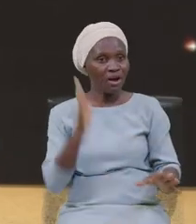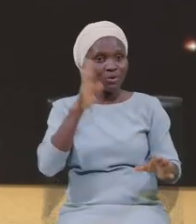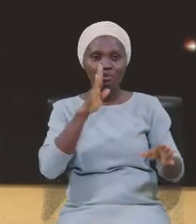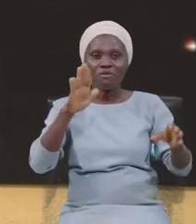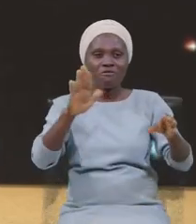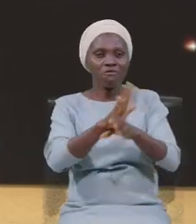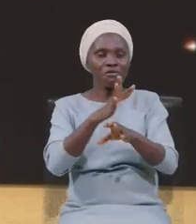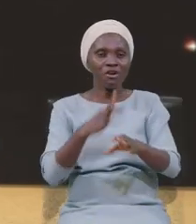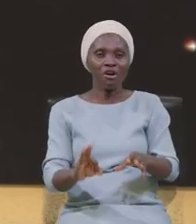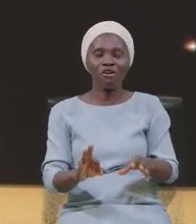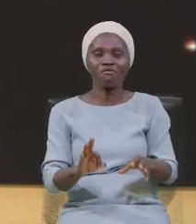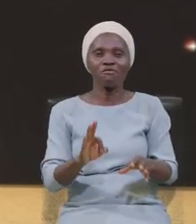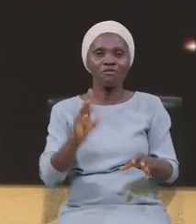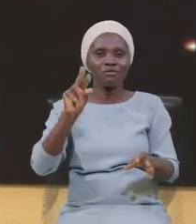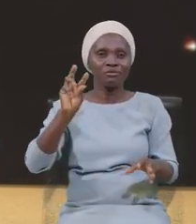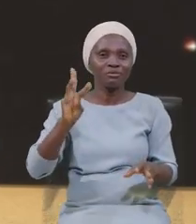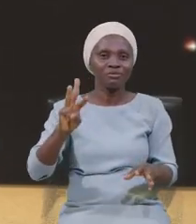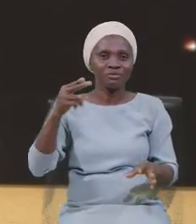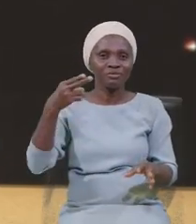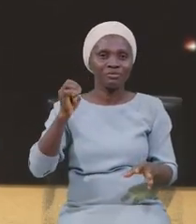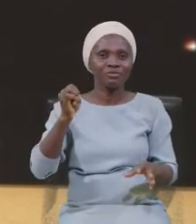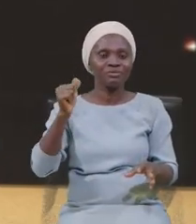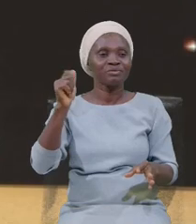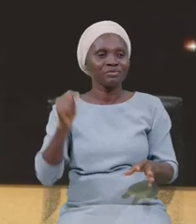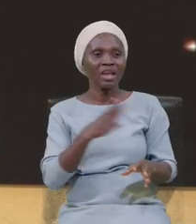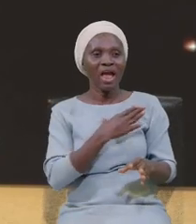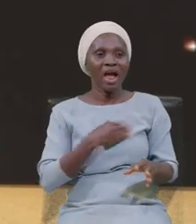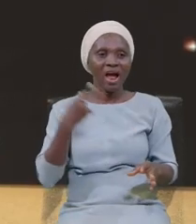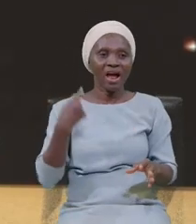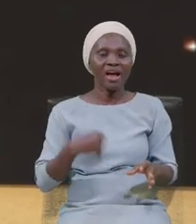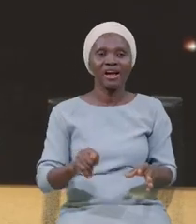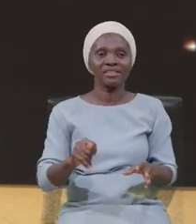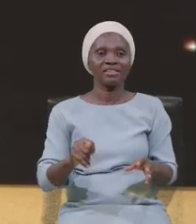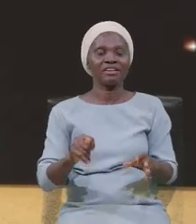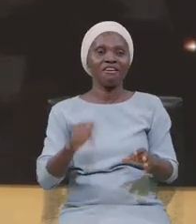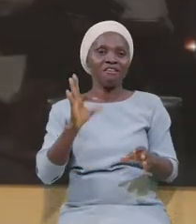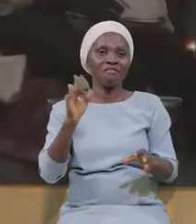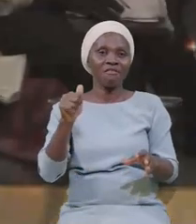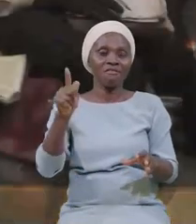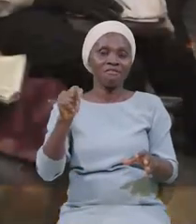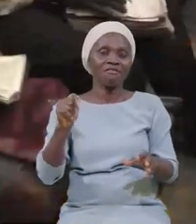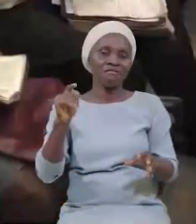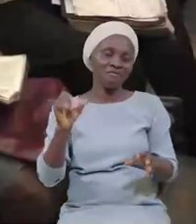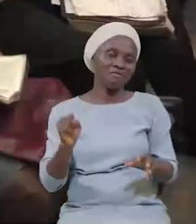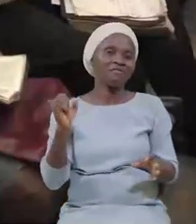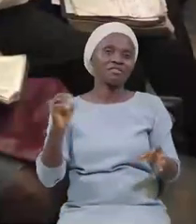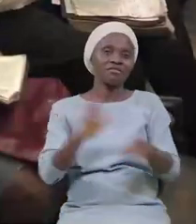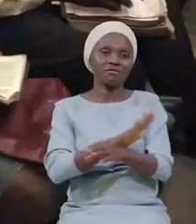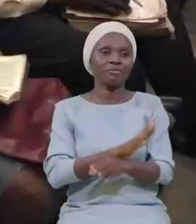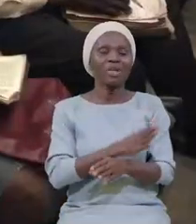et les cuves regorgeront de moût et d'huile. Je vous